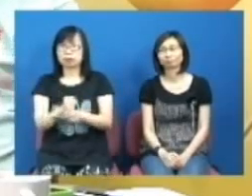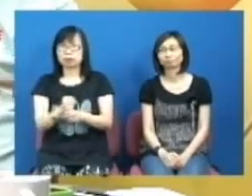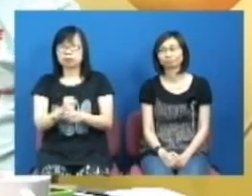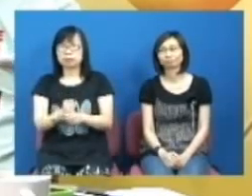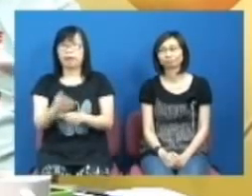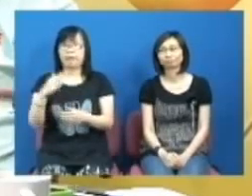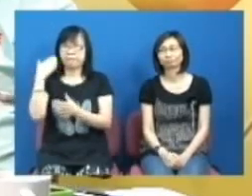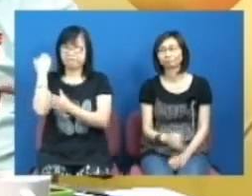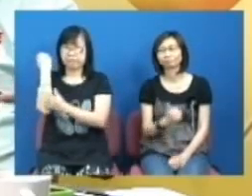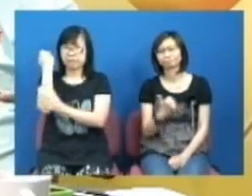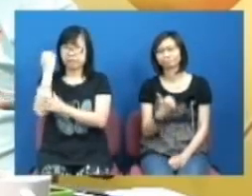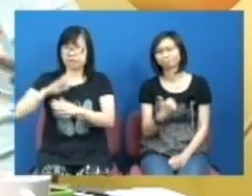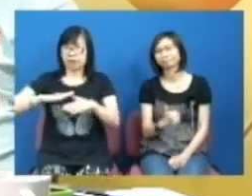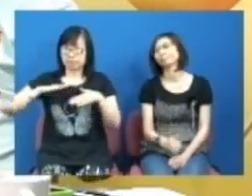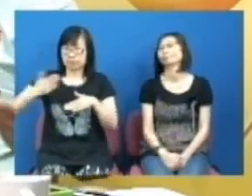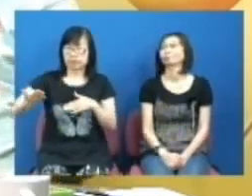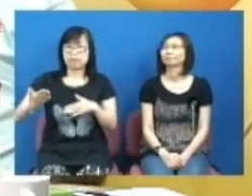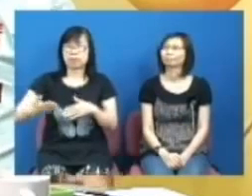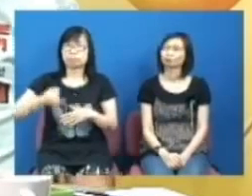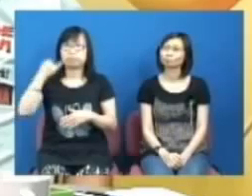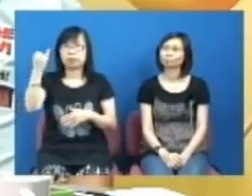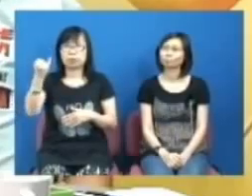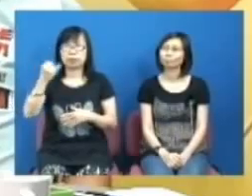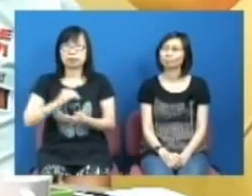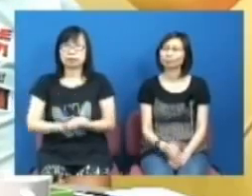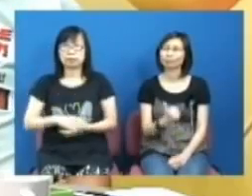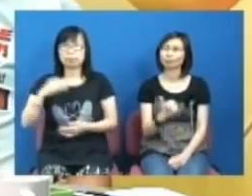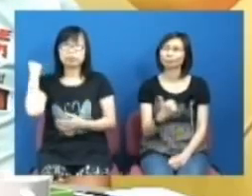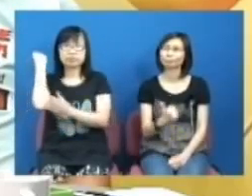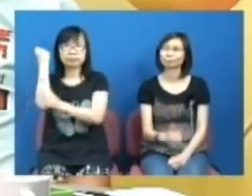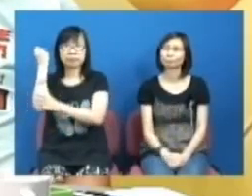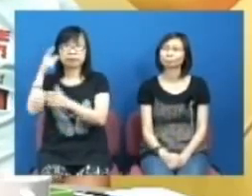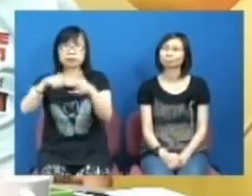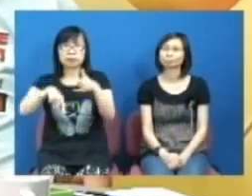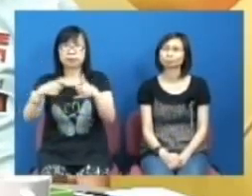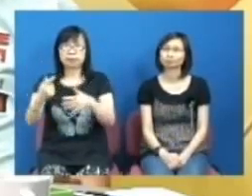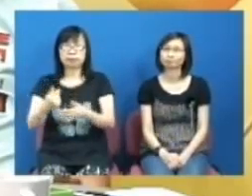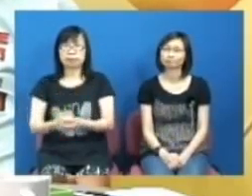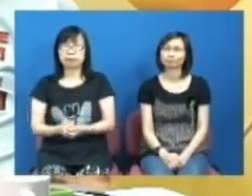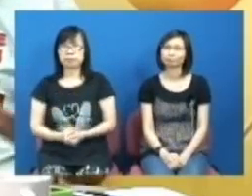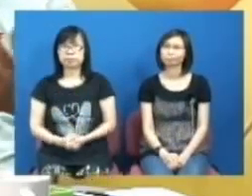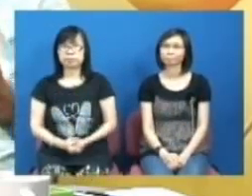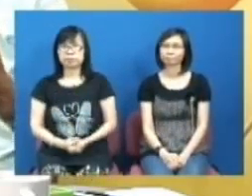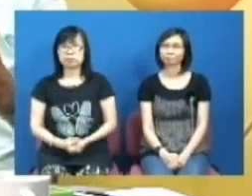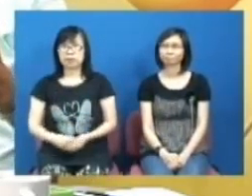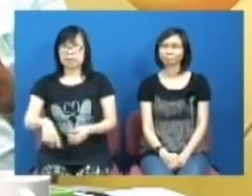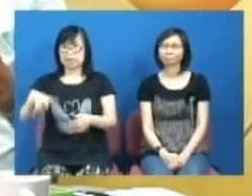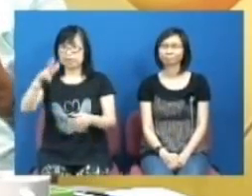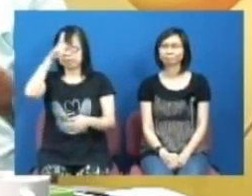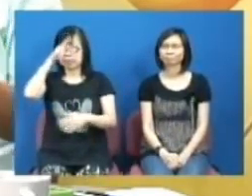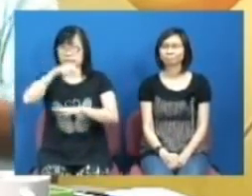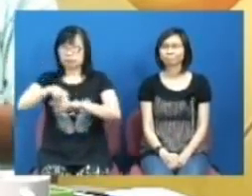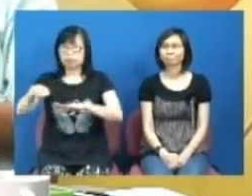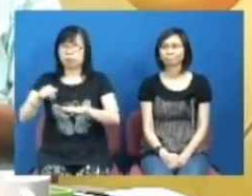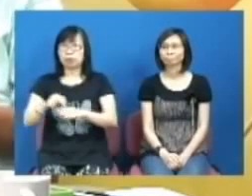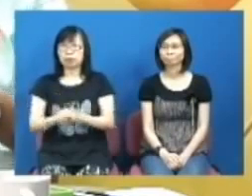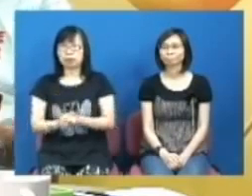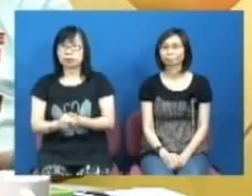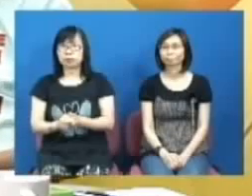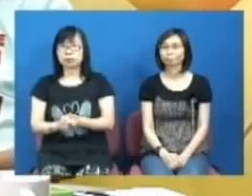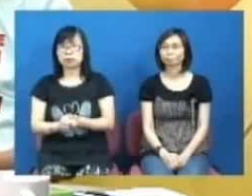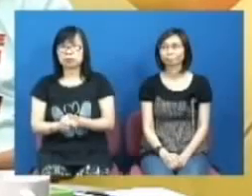咁反映個制度嘅腐敗嘅時候，點解你唔反對嗰個人啫？係咪先？因為制度同埋制度產物